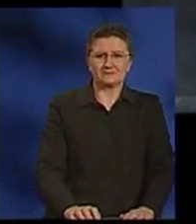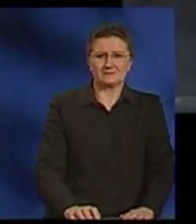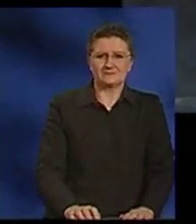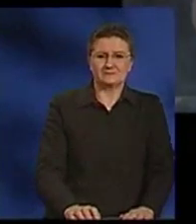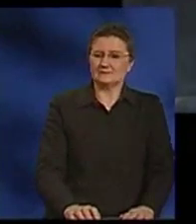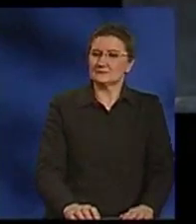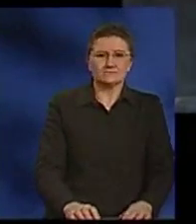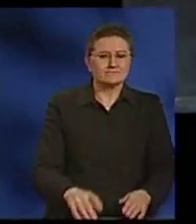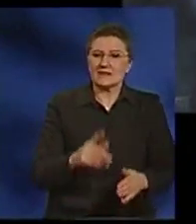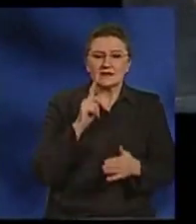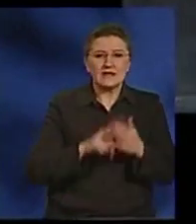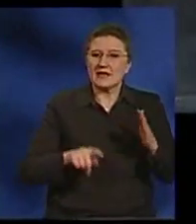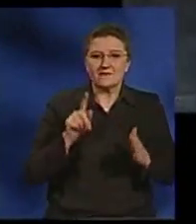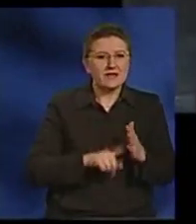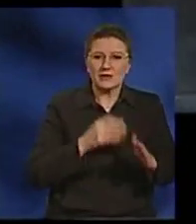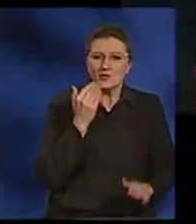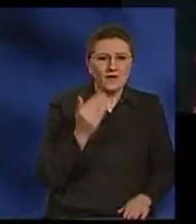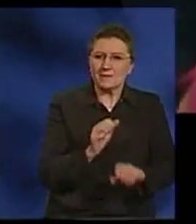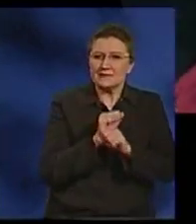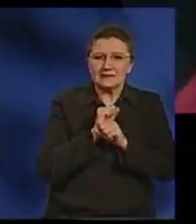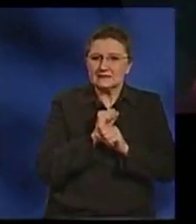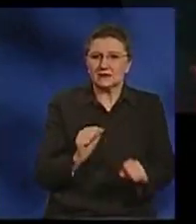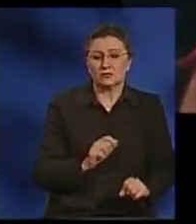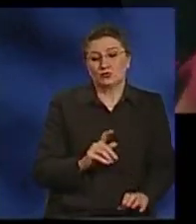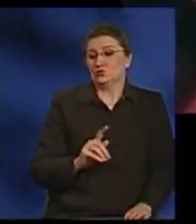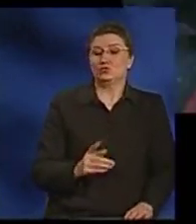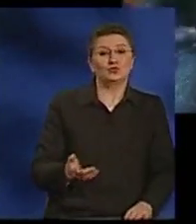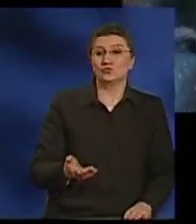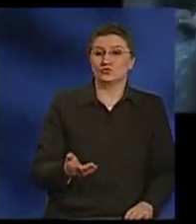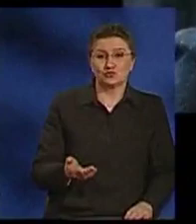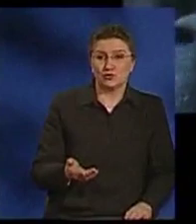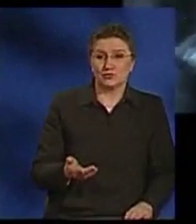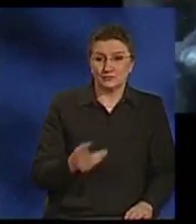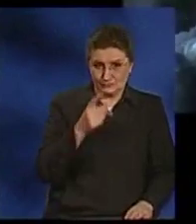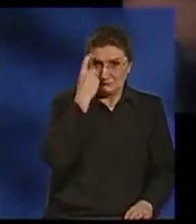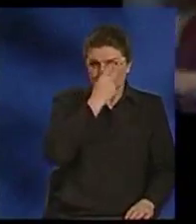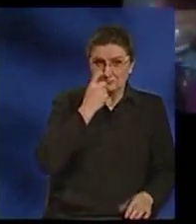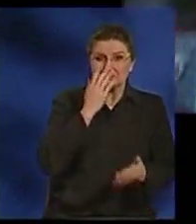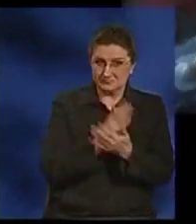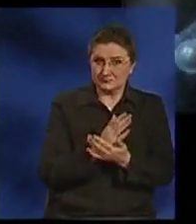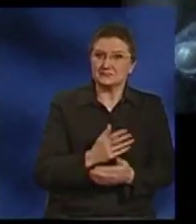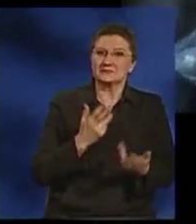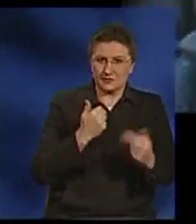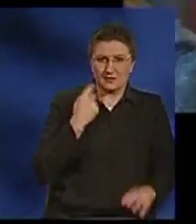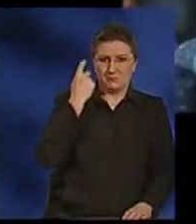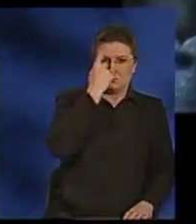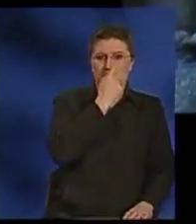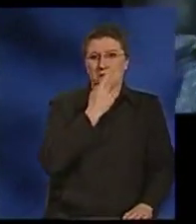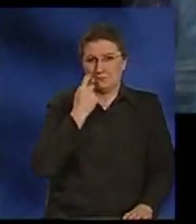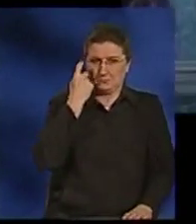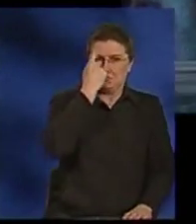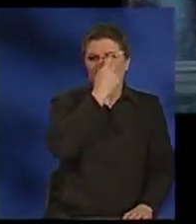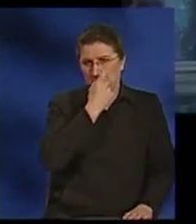Не верю я вам, ребята Ну что, Напс, забалдел? О, балдею